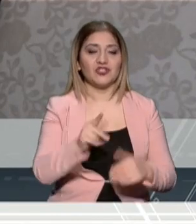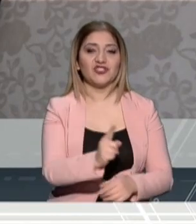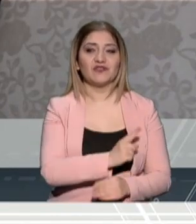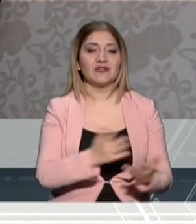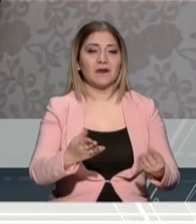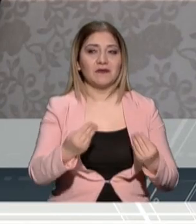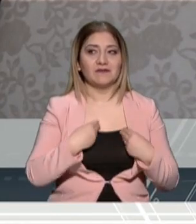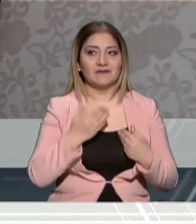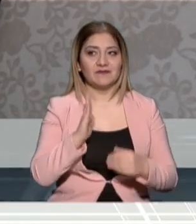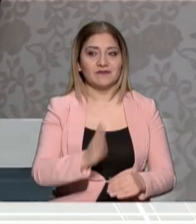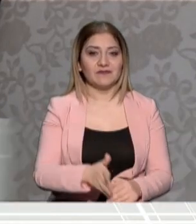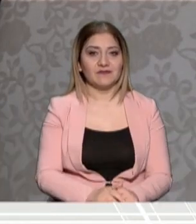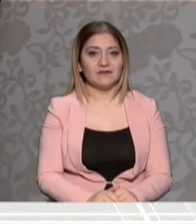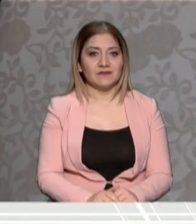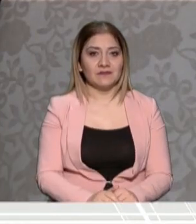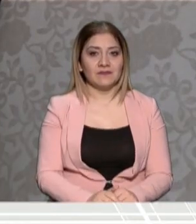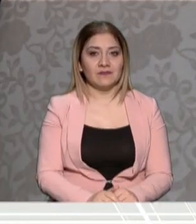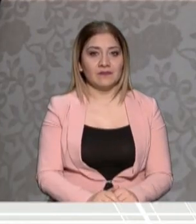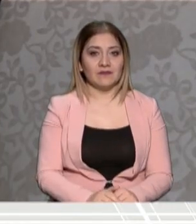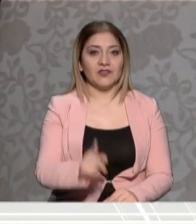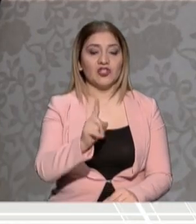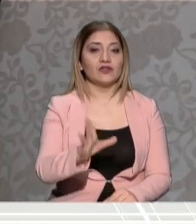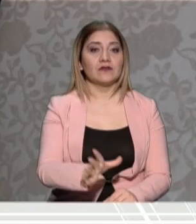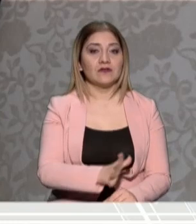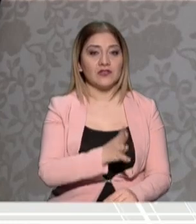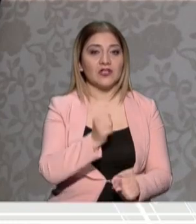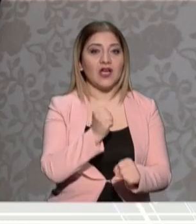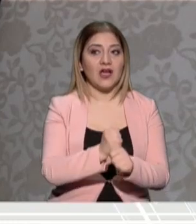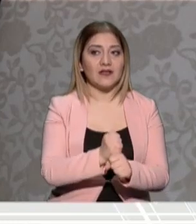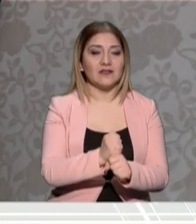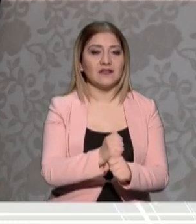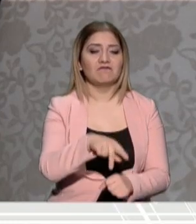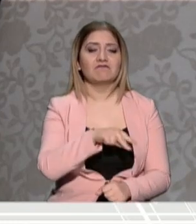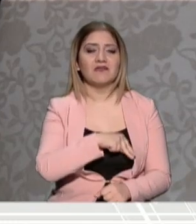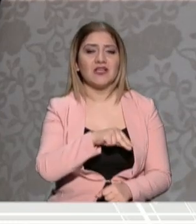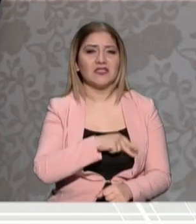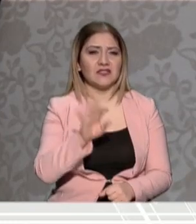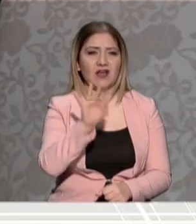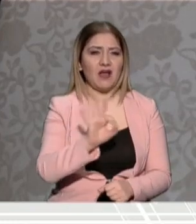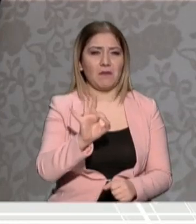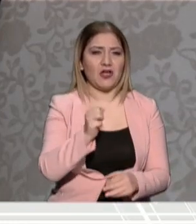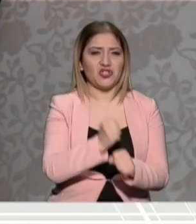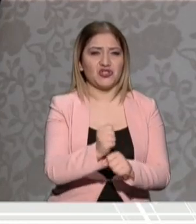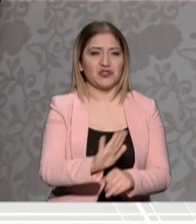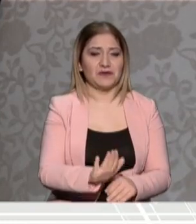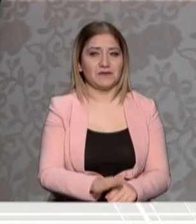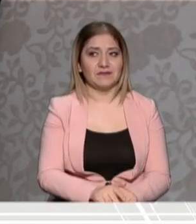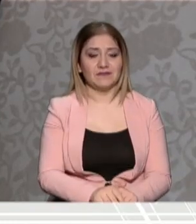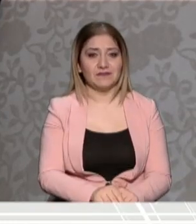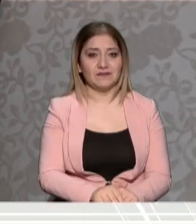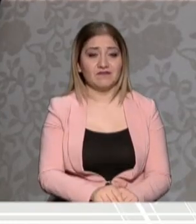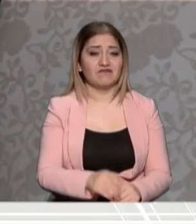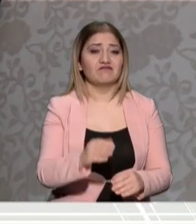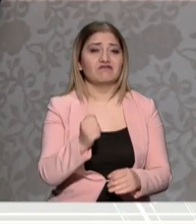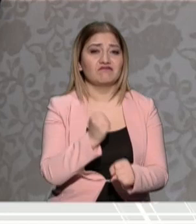ենք, բայց այն, ինչ արել ենք, չեն կարել որևէ պարգևադրման համար,